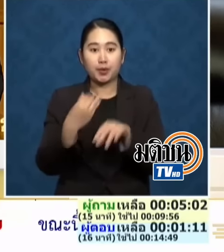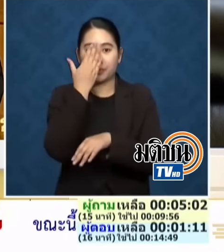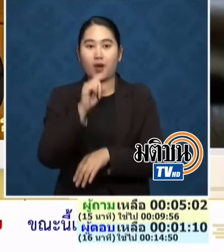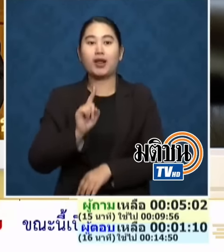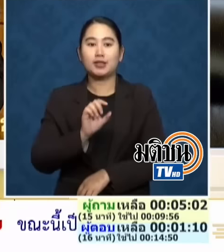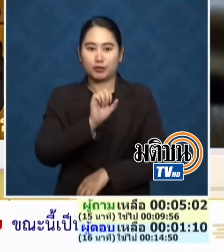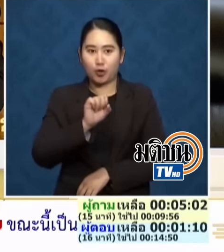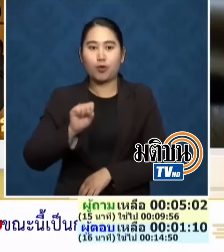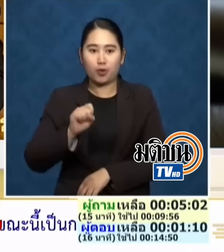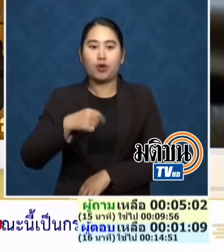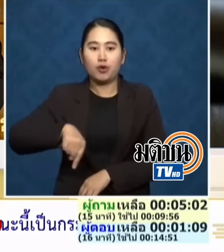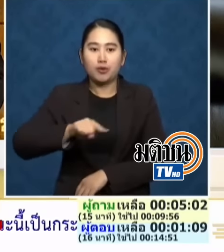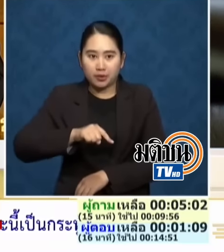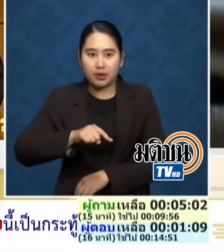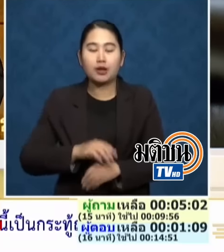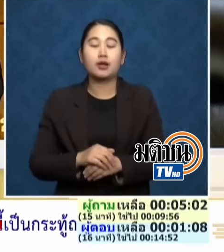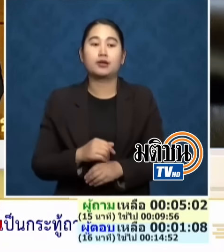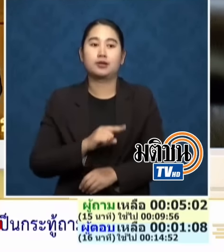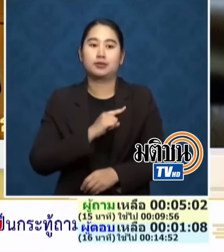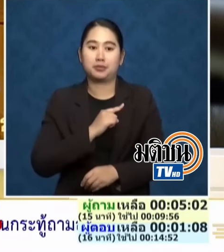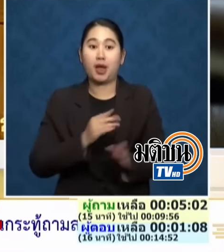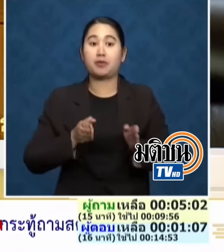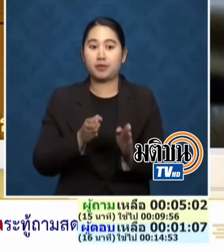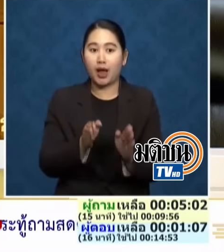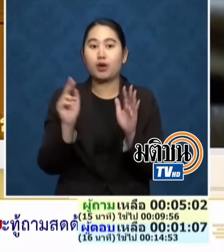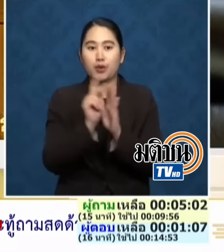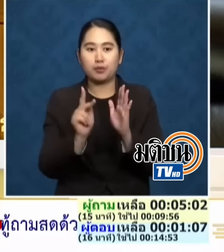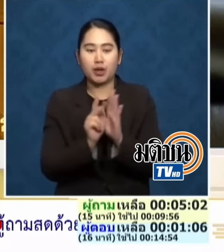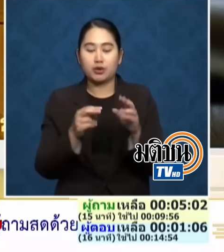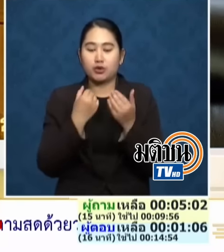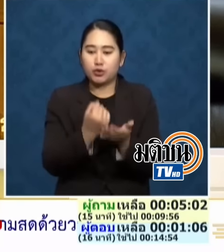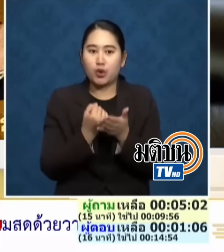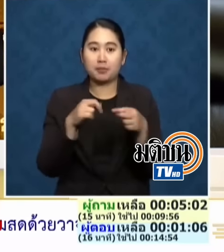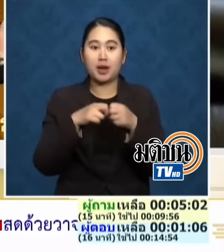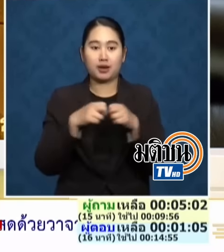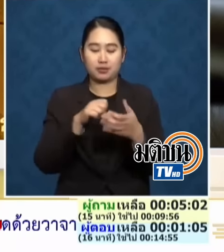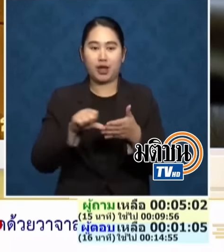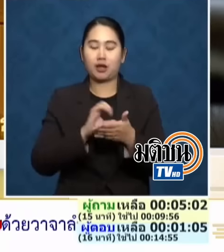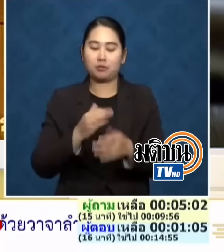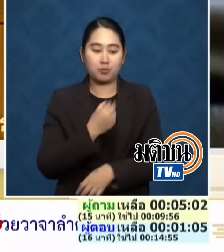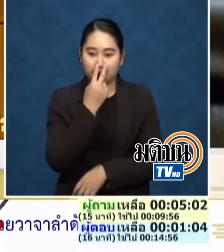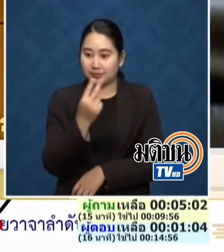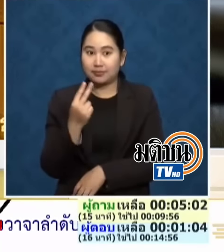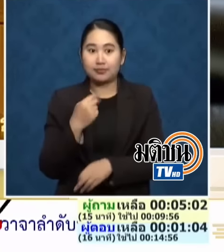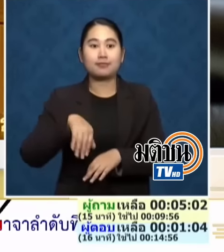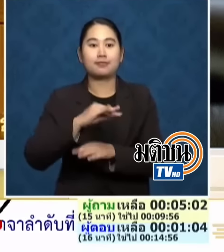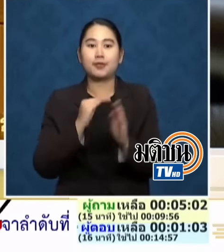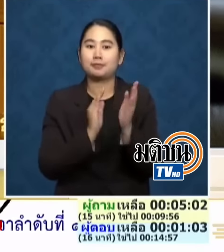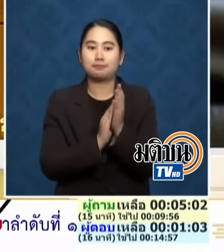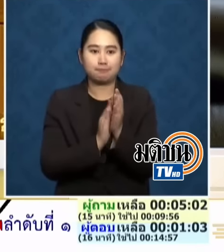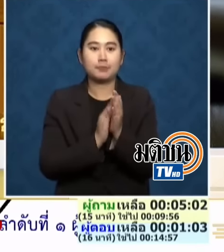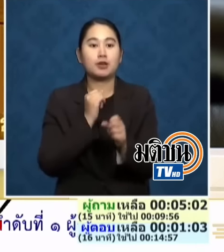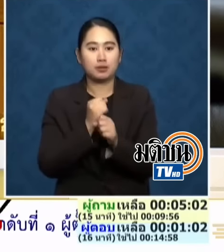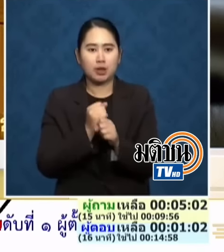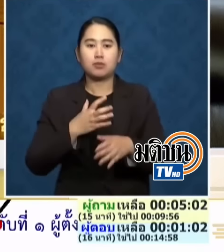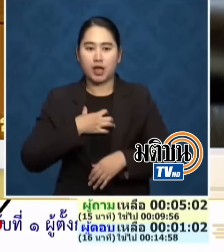ประตต wz. Turtle ในนิติบัหัตเรามาช่วยกัแก้ปัหา ผมชนชมกทำงานนะครัแลนั้นผมจิด